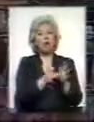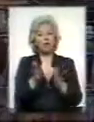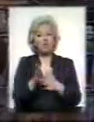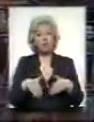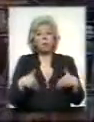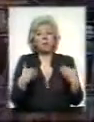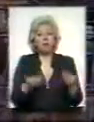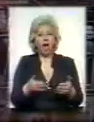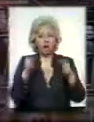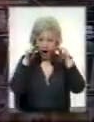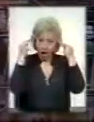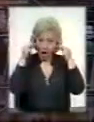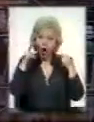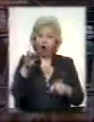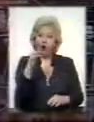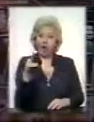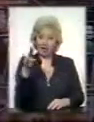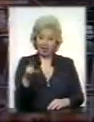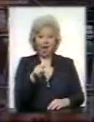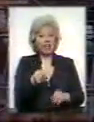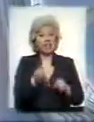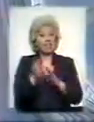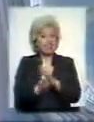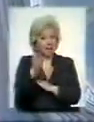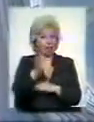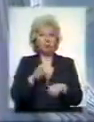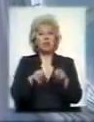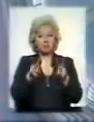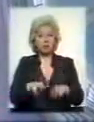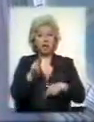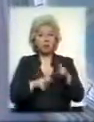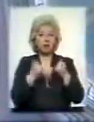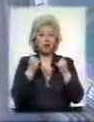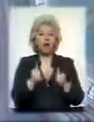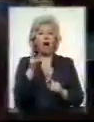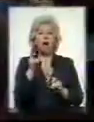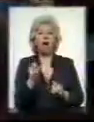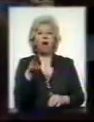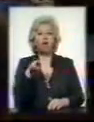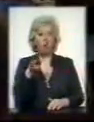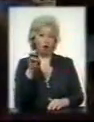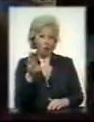корейцы. Церковь Святой Екатерины Александрийской была специально построена для католической общины в Санкт-Петербурге.